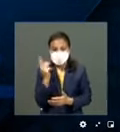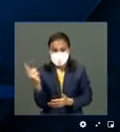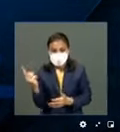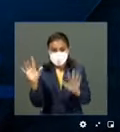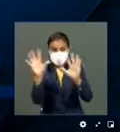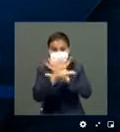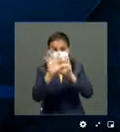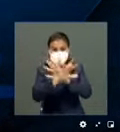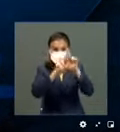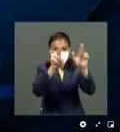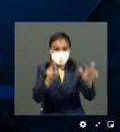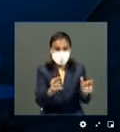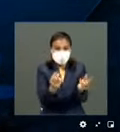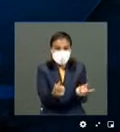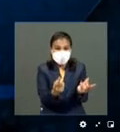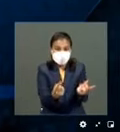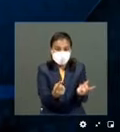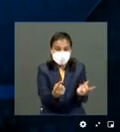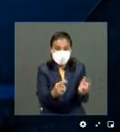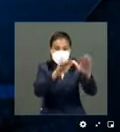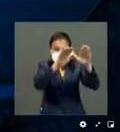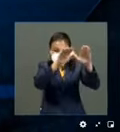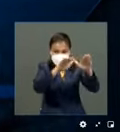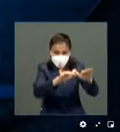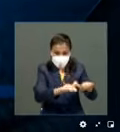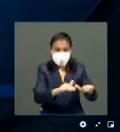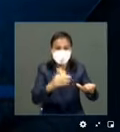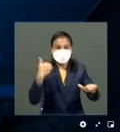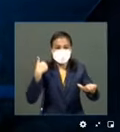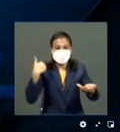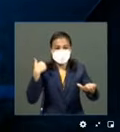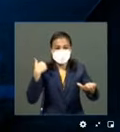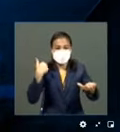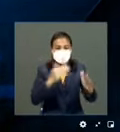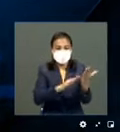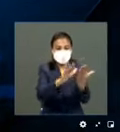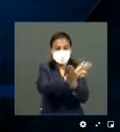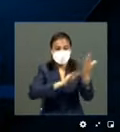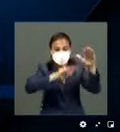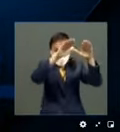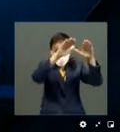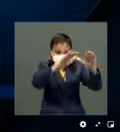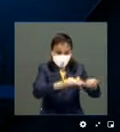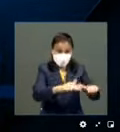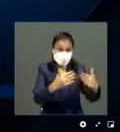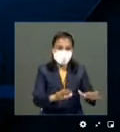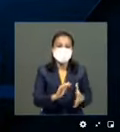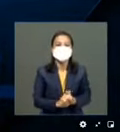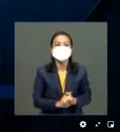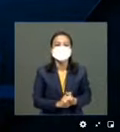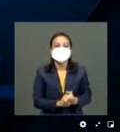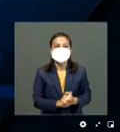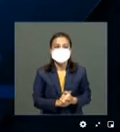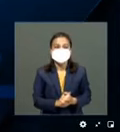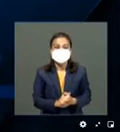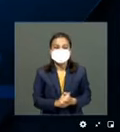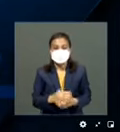ณะสถานบันเทิงก็ตัวเลขลดลงทั้งทั่วประเทศนะคะวันนี้สิ่งที่อยากจะ